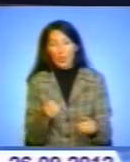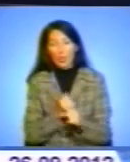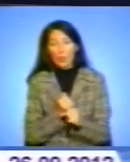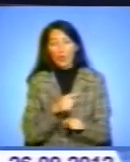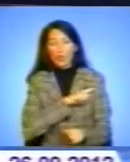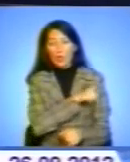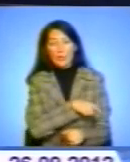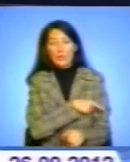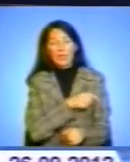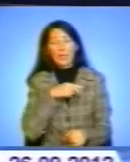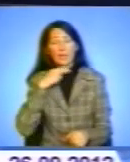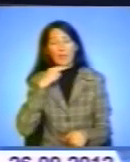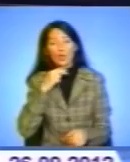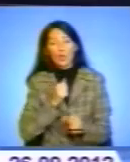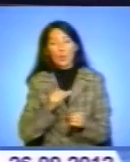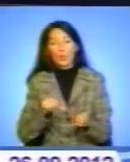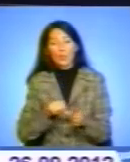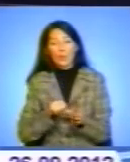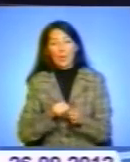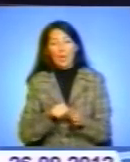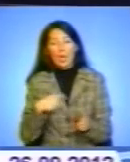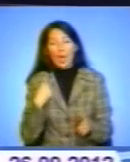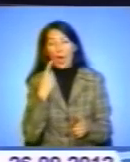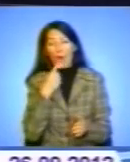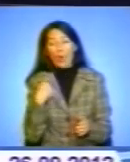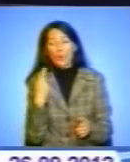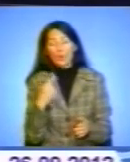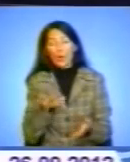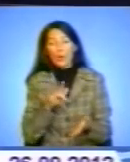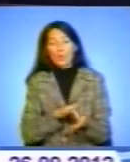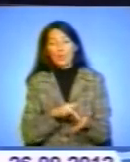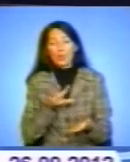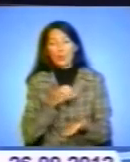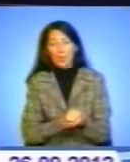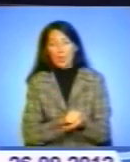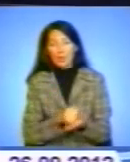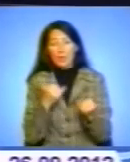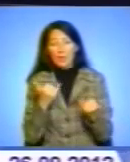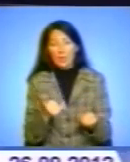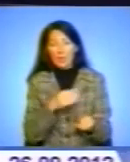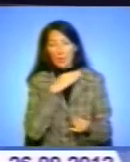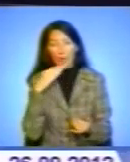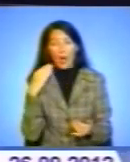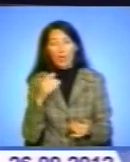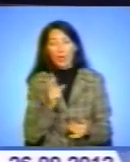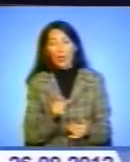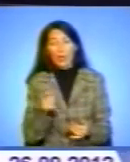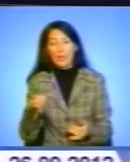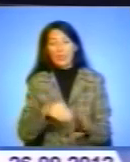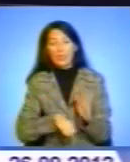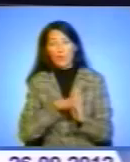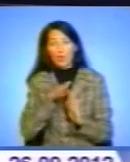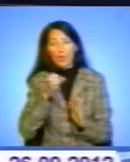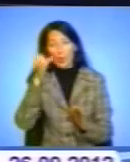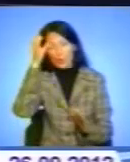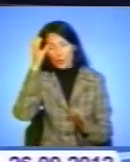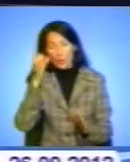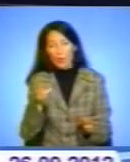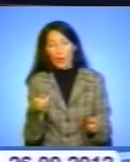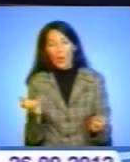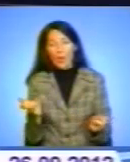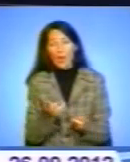зауважують представники обласного центру зайнятості. Зокрема, сьогодні надто багато фахівців із вищою освітою. А дедалі більшою є